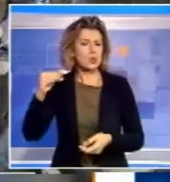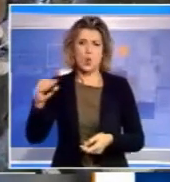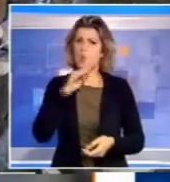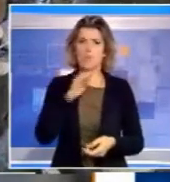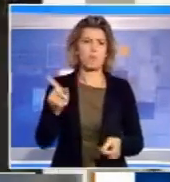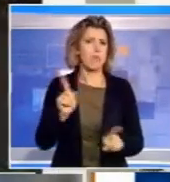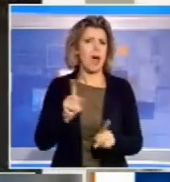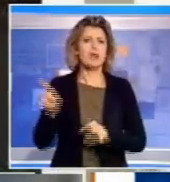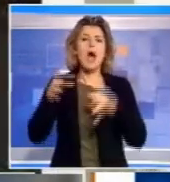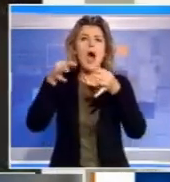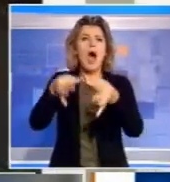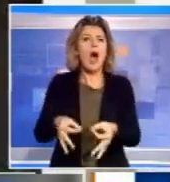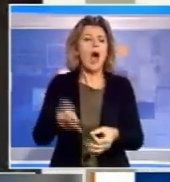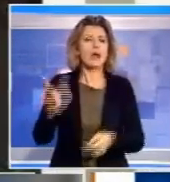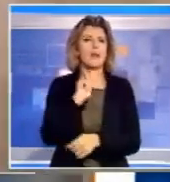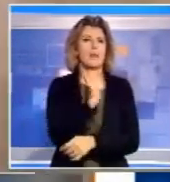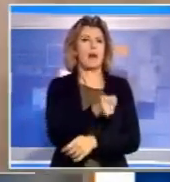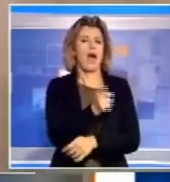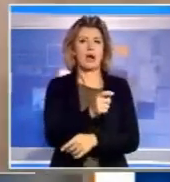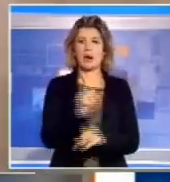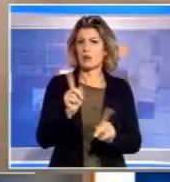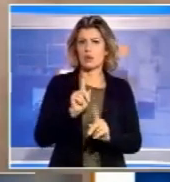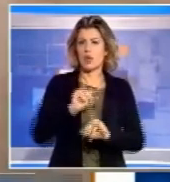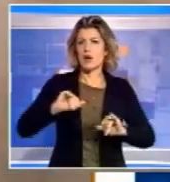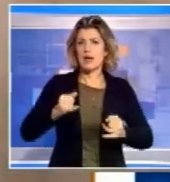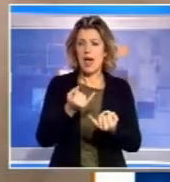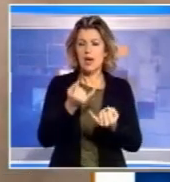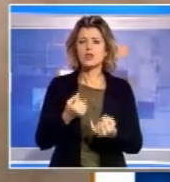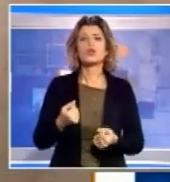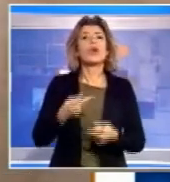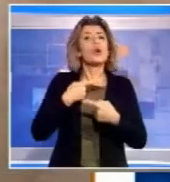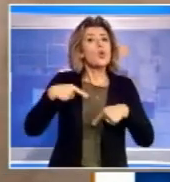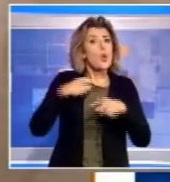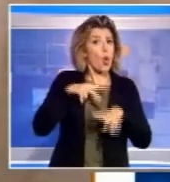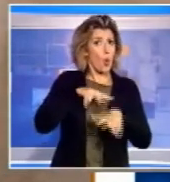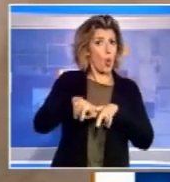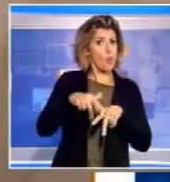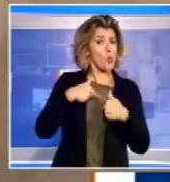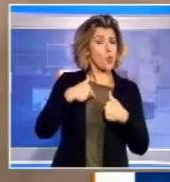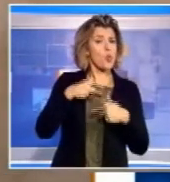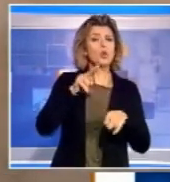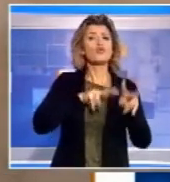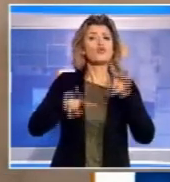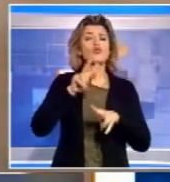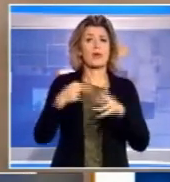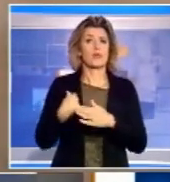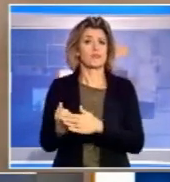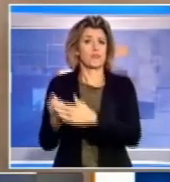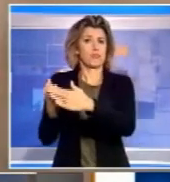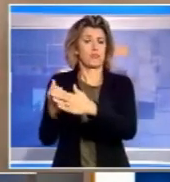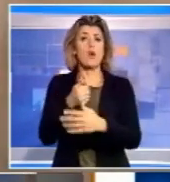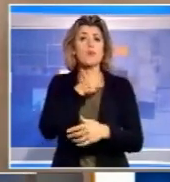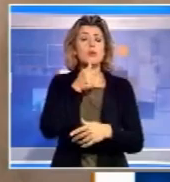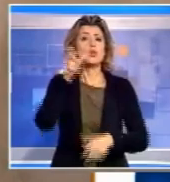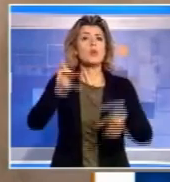ci arrivano a pagare tutti le tracce che tengono e noi cerchiamo come comune di rispondere ai bisogni delle